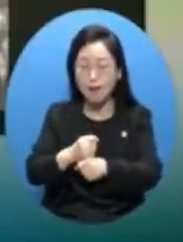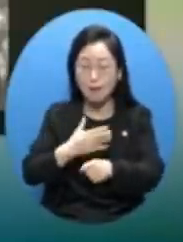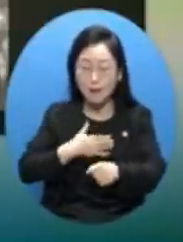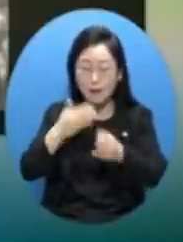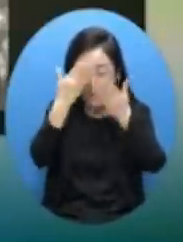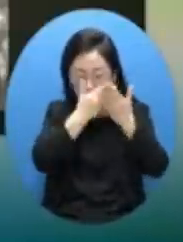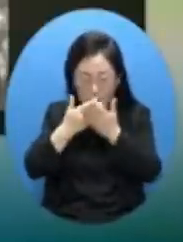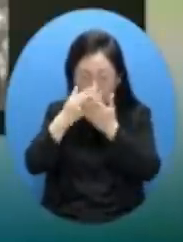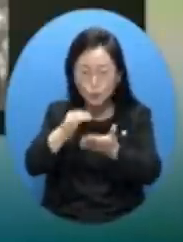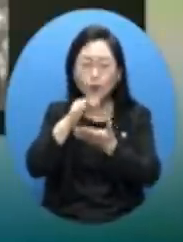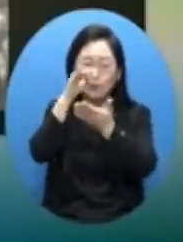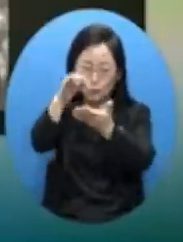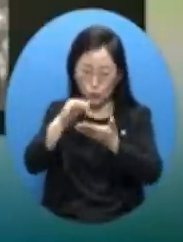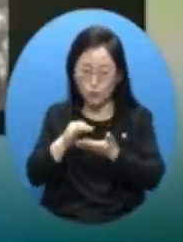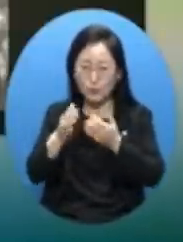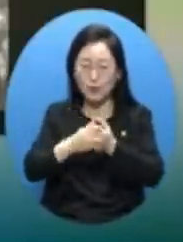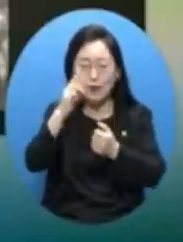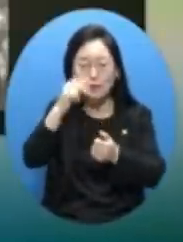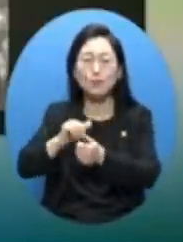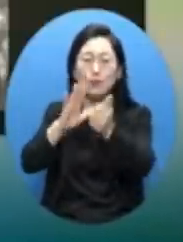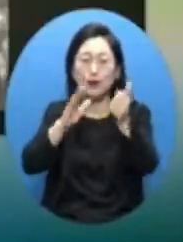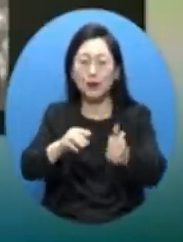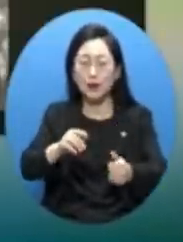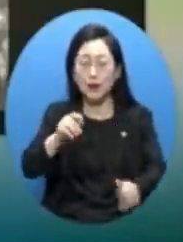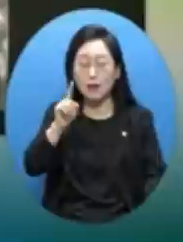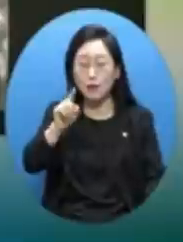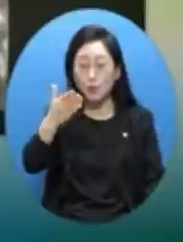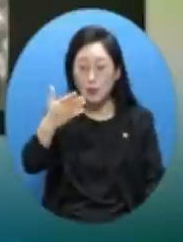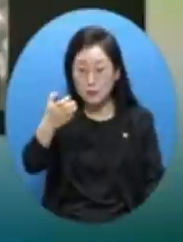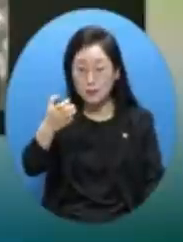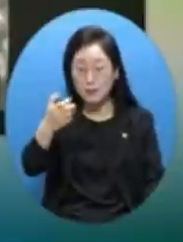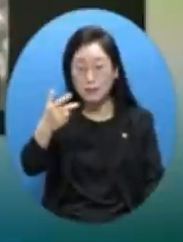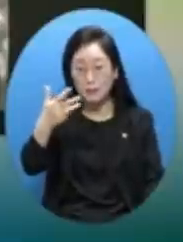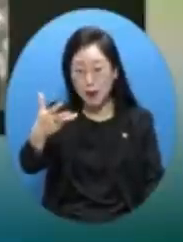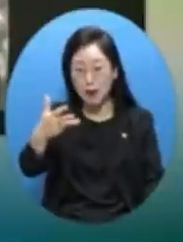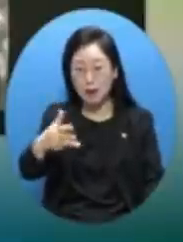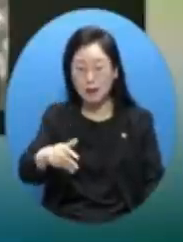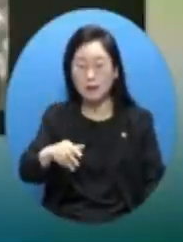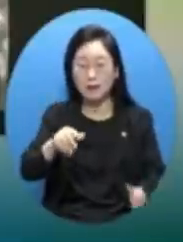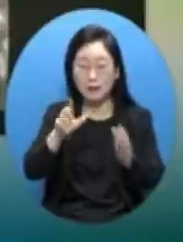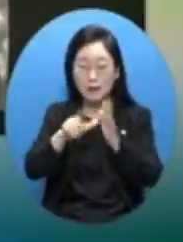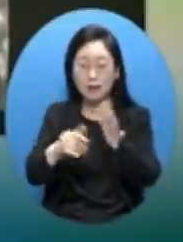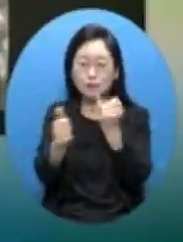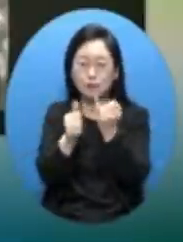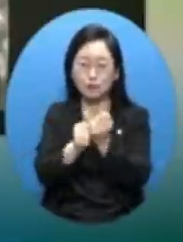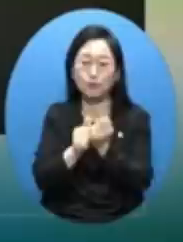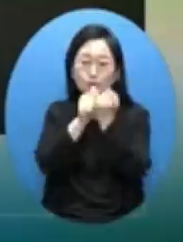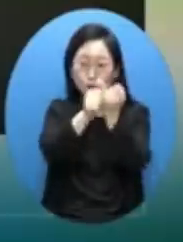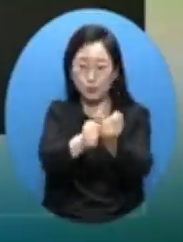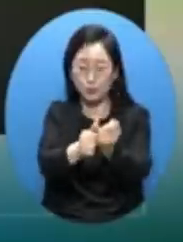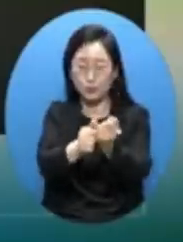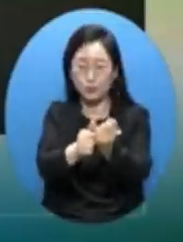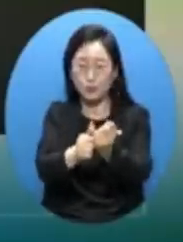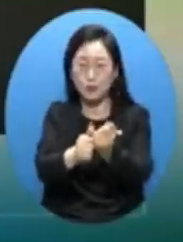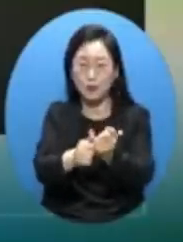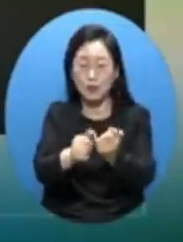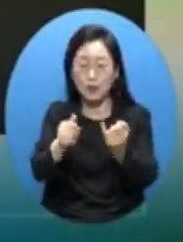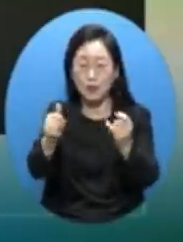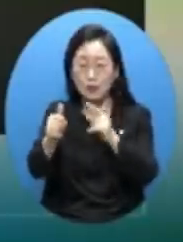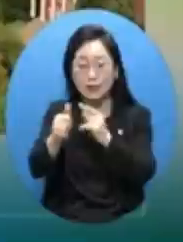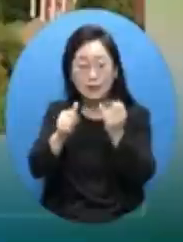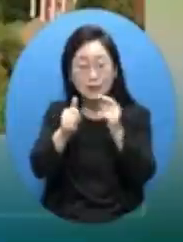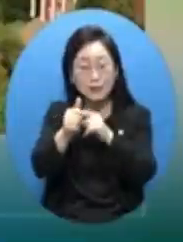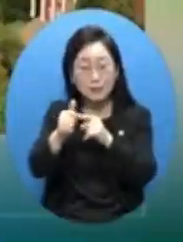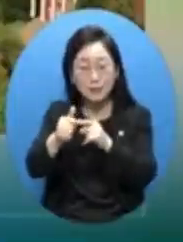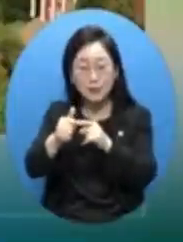보내주셨습니다. 1981년 7월 31일 우리 부부가 미국 유학을 떠납니다. 저는 필라델피아 있는 템플 대학교에서 집사람은 대학에서